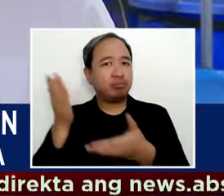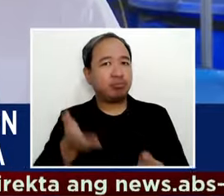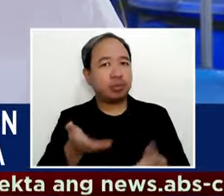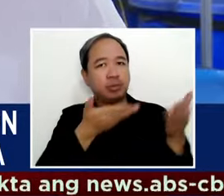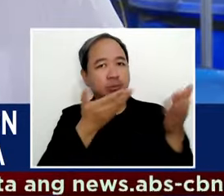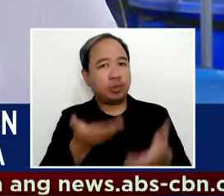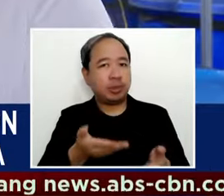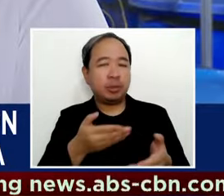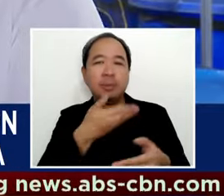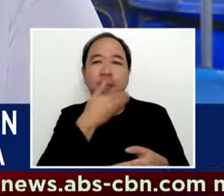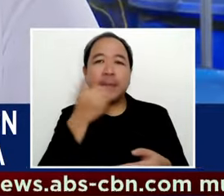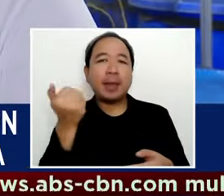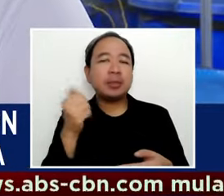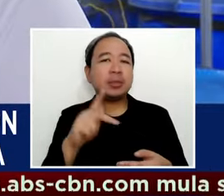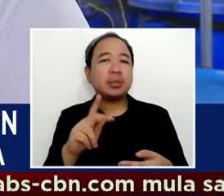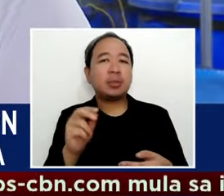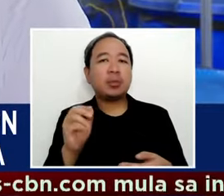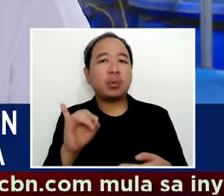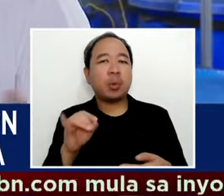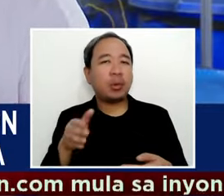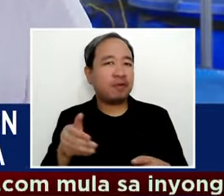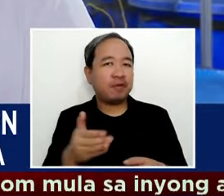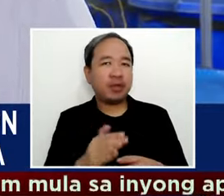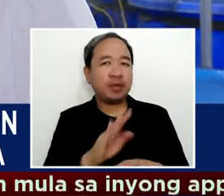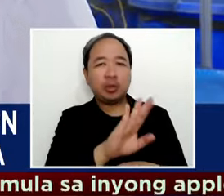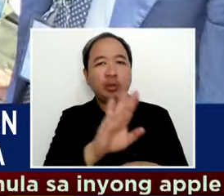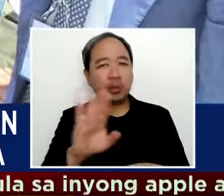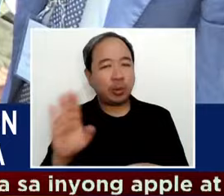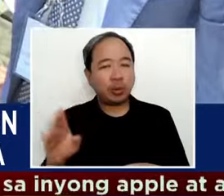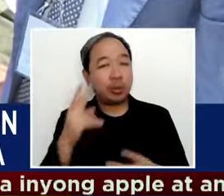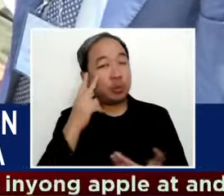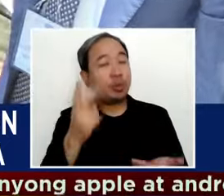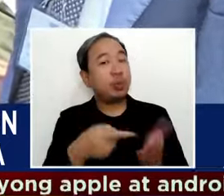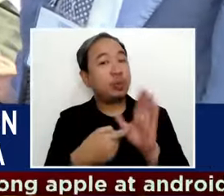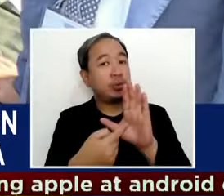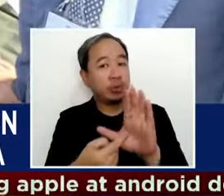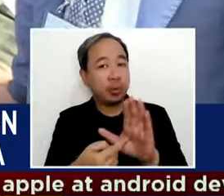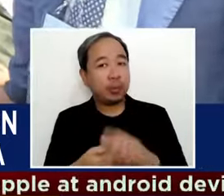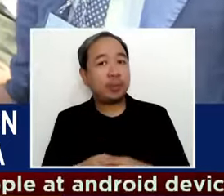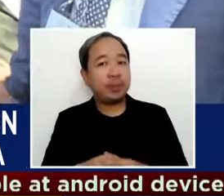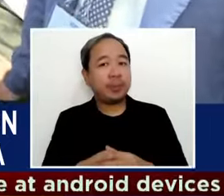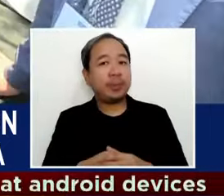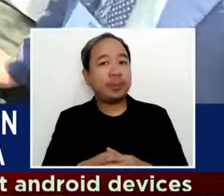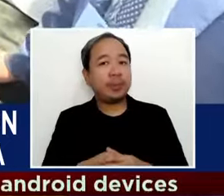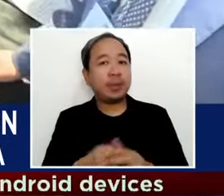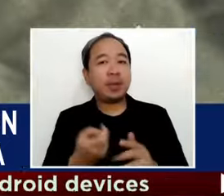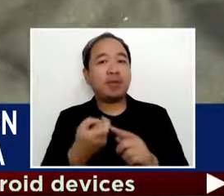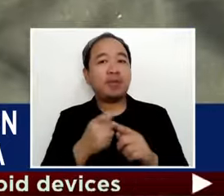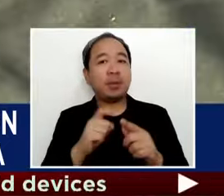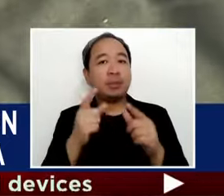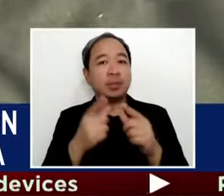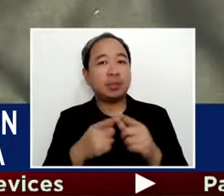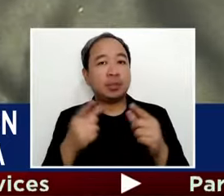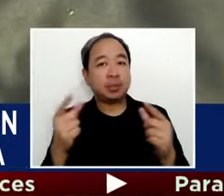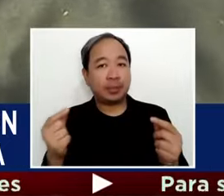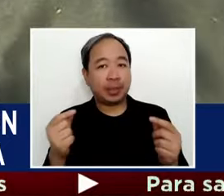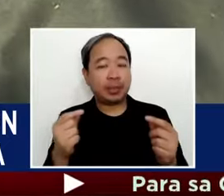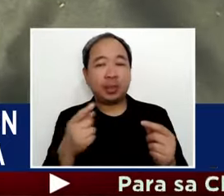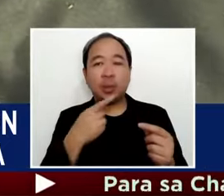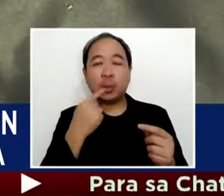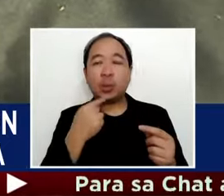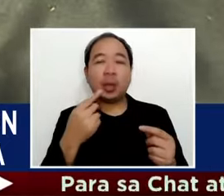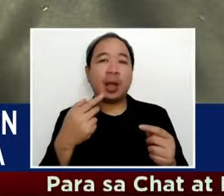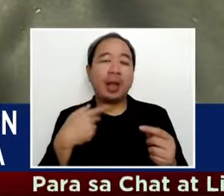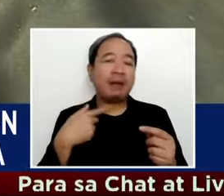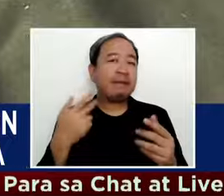of the best koi collection nila para i-present. Mula Japan, lumipad ang mga top koi